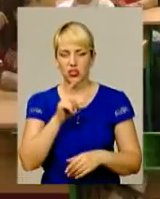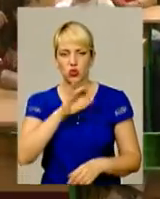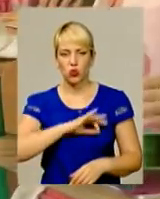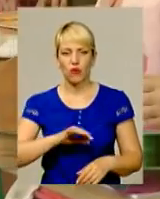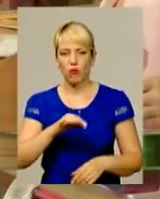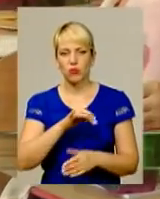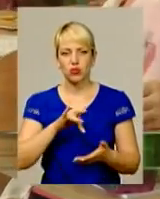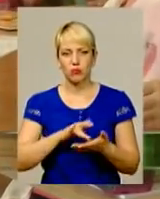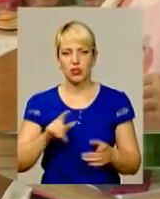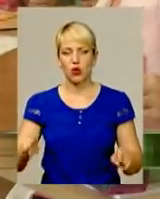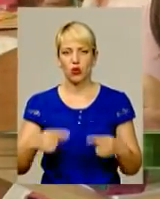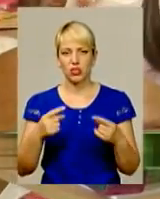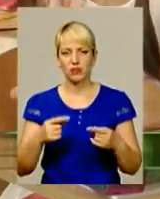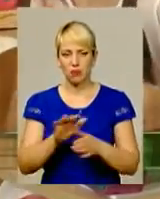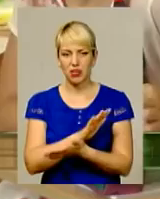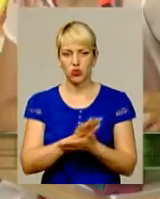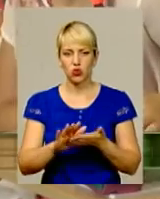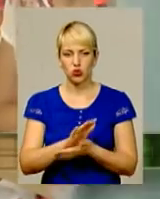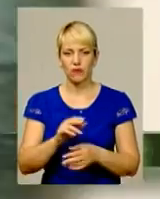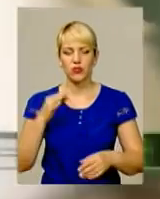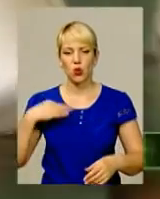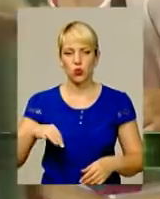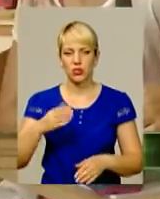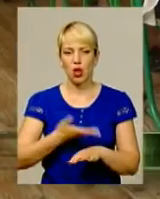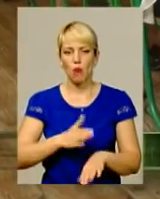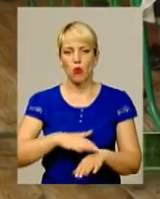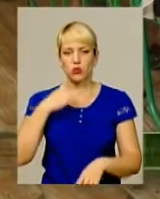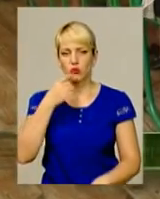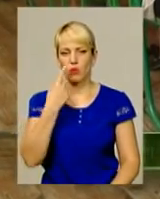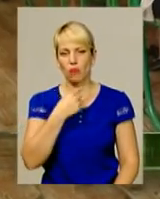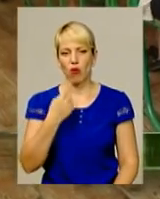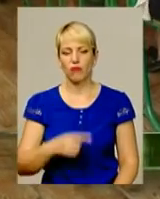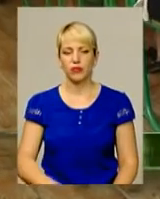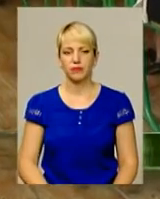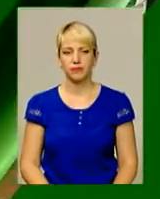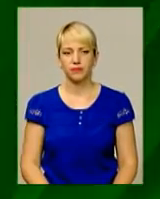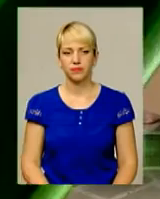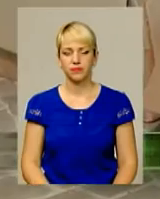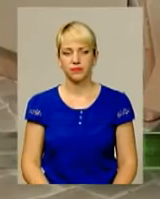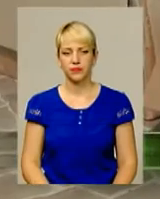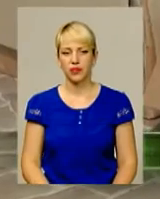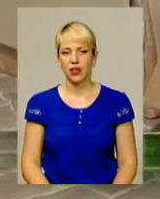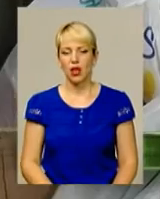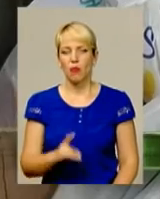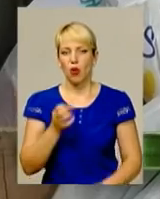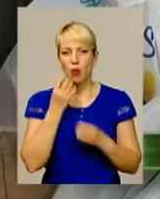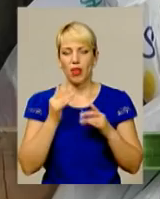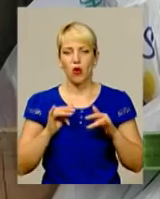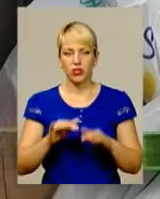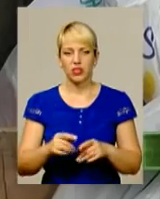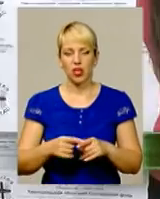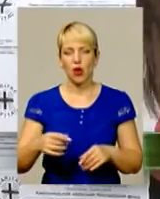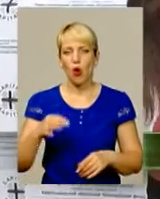В обласному центрі організували безкоштовні курси польської мови. Але не для всіх. Про благодійників.